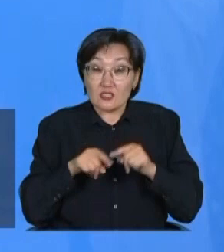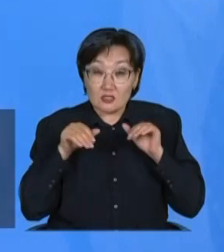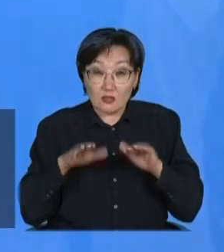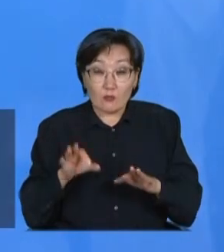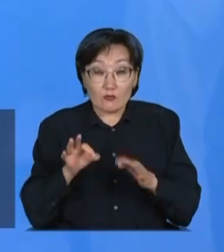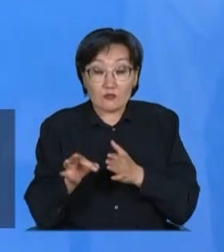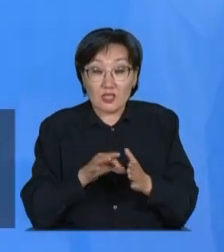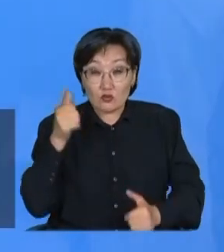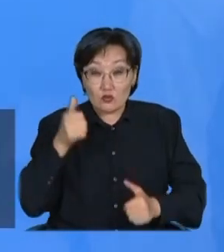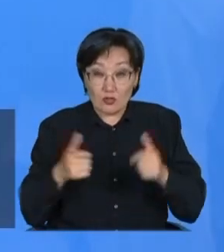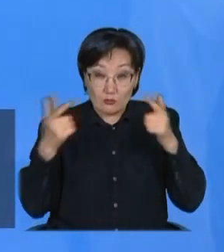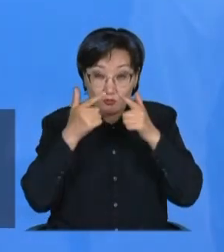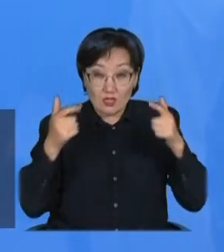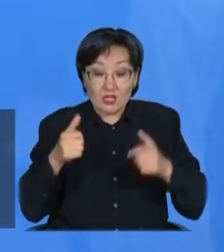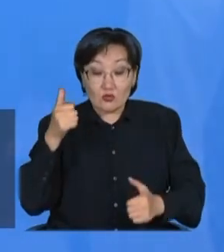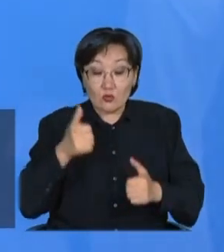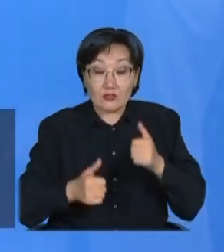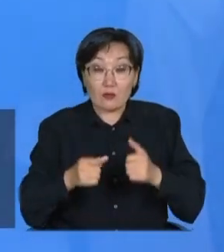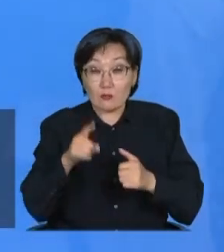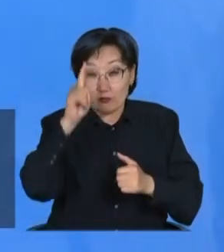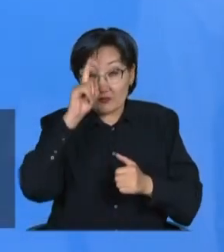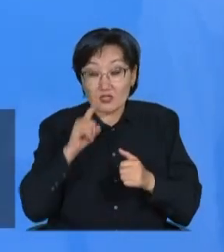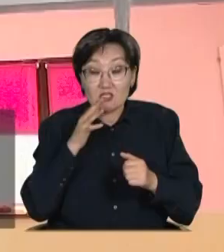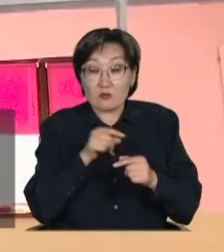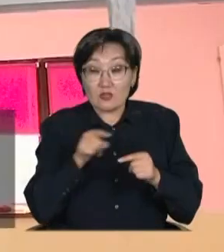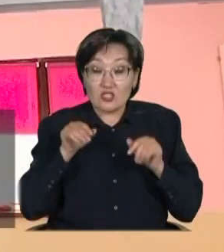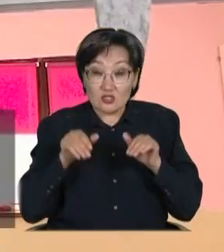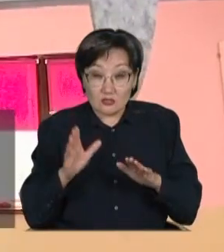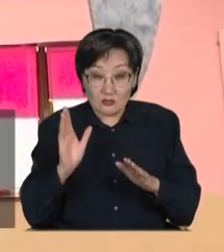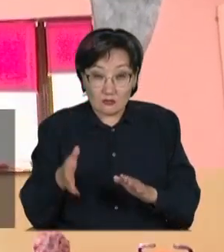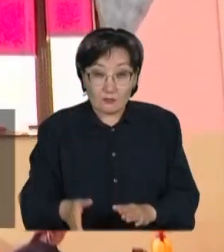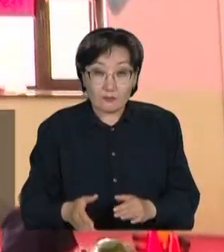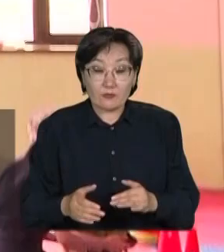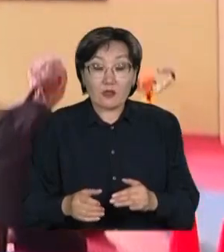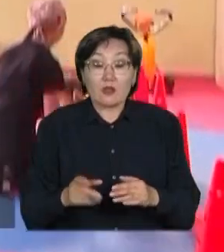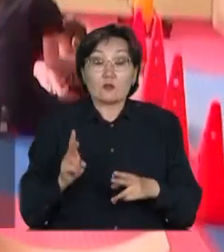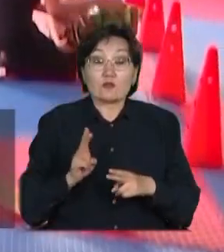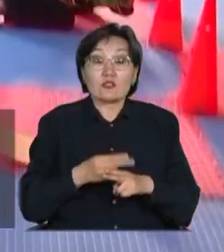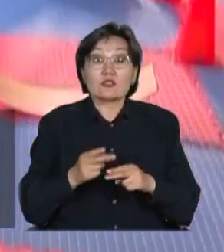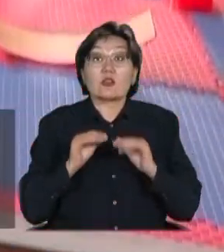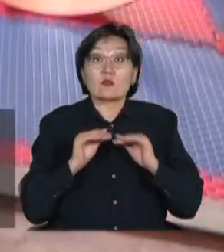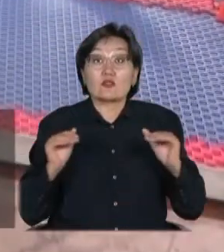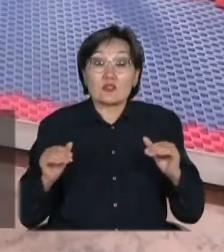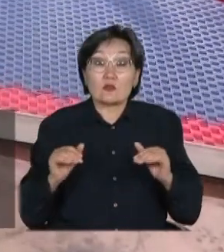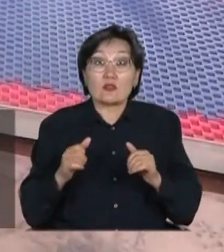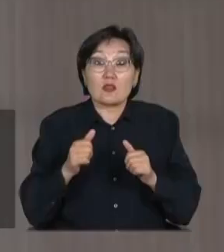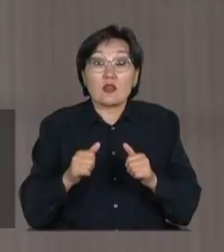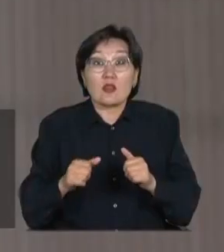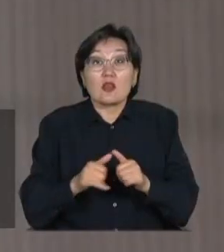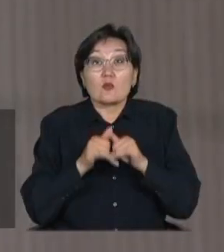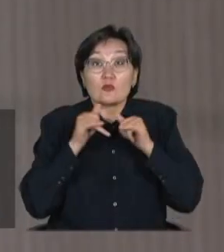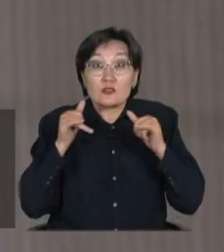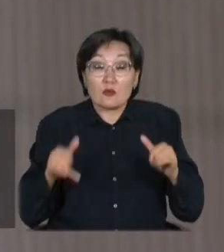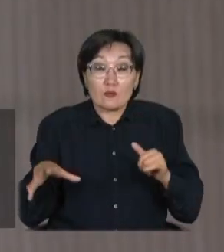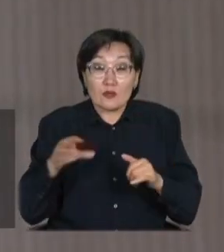конкурс жариялаймыз да, конкурс ол бір айдың ішінде шешіледі. Ал онсызда баласын қатарға қосу үшін қолдағы